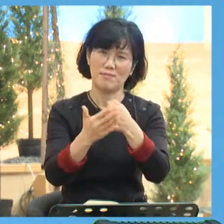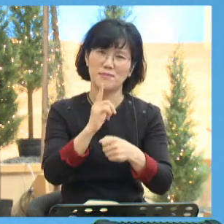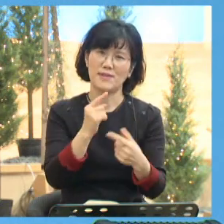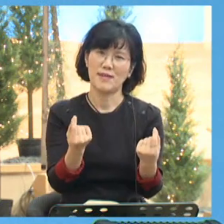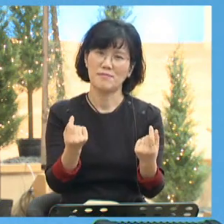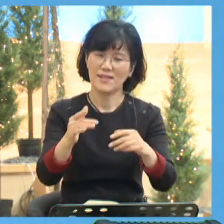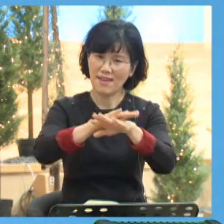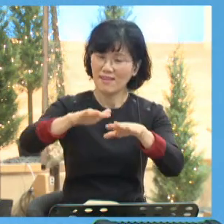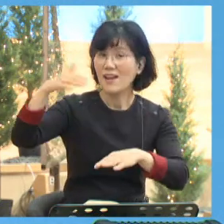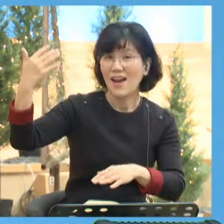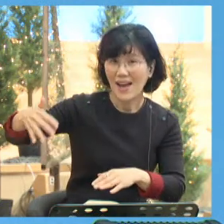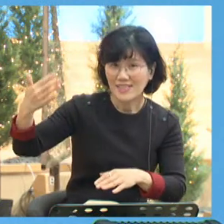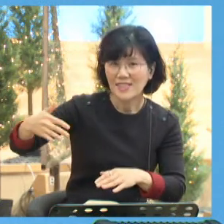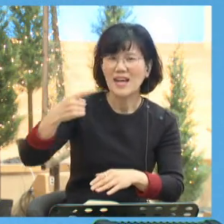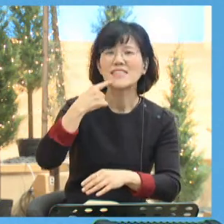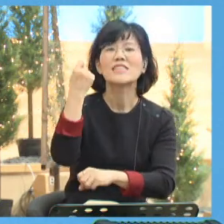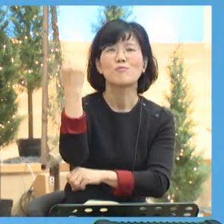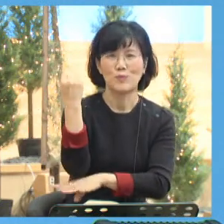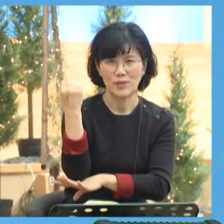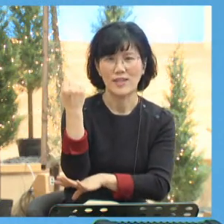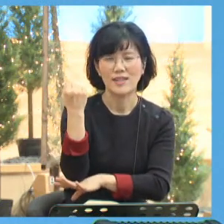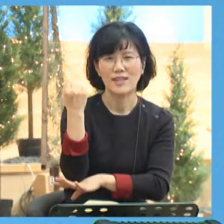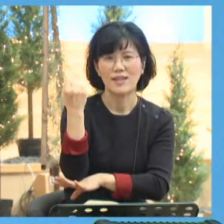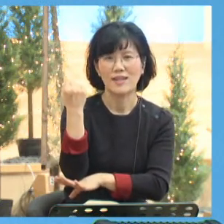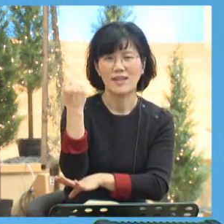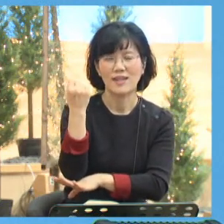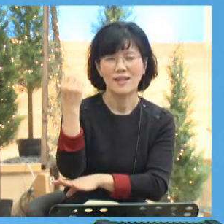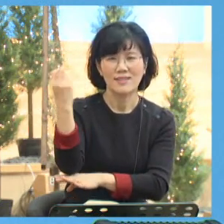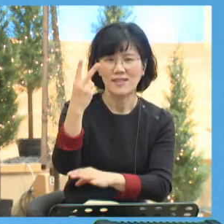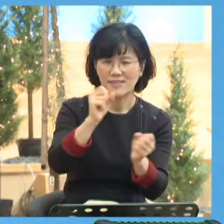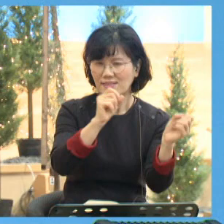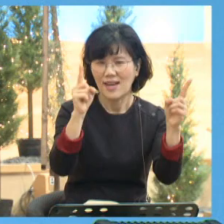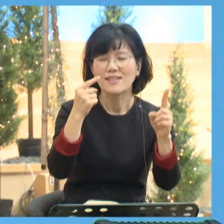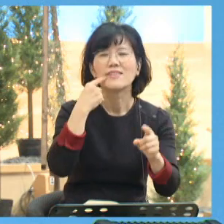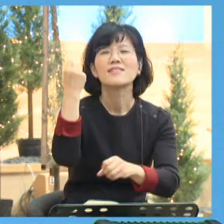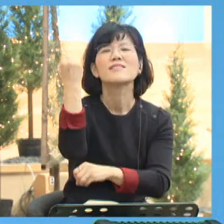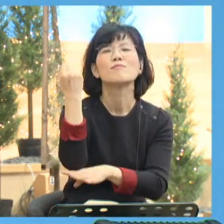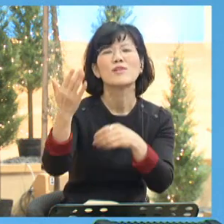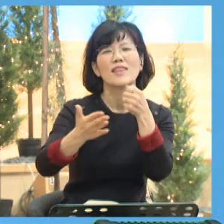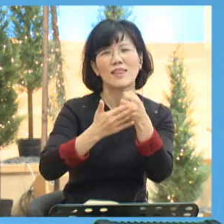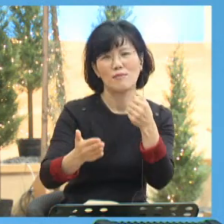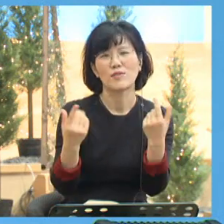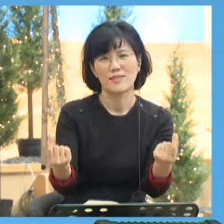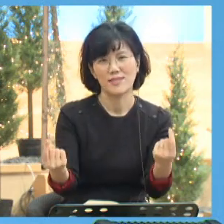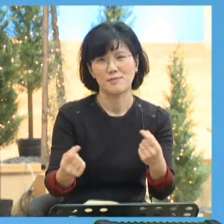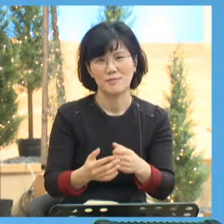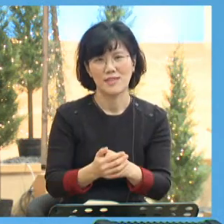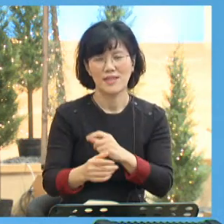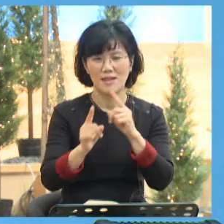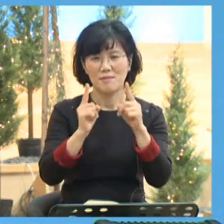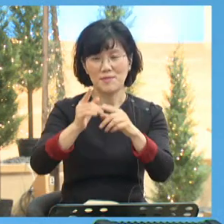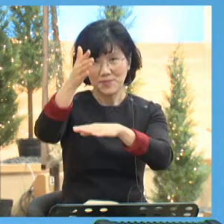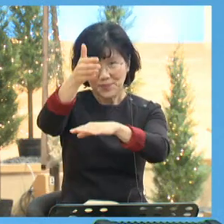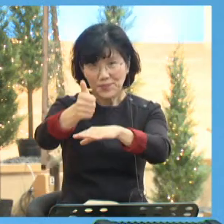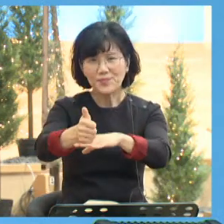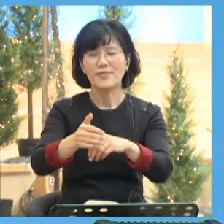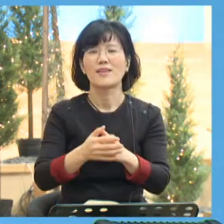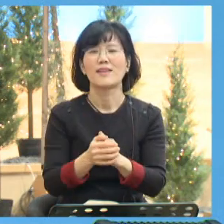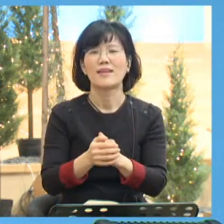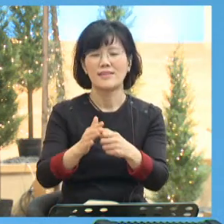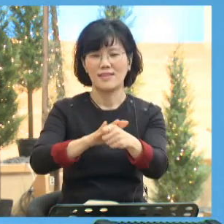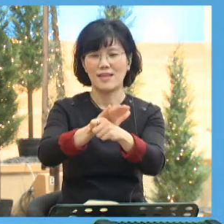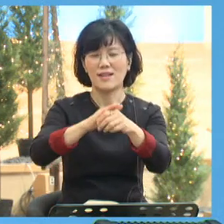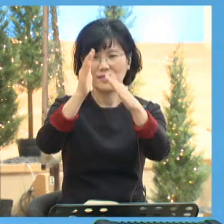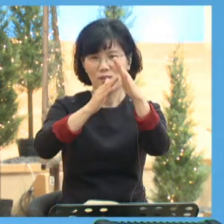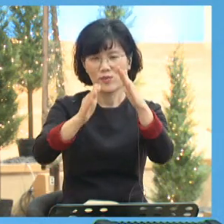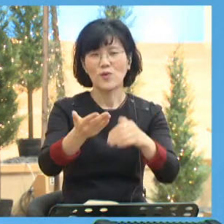해결되지 못한 쓴 뿌리 막 되살아나는 있을 뿐 이 때문에 말씀의 결론은 해 줄게요 사람